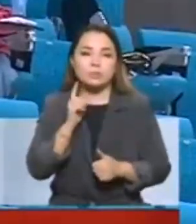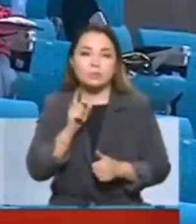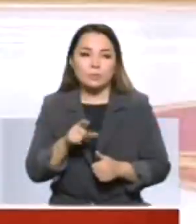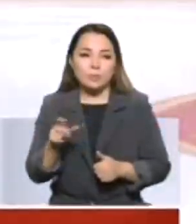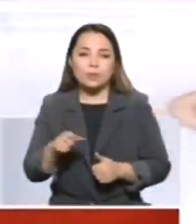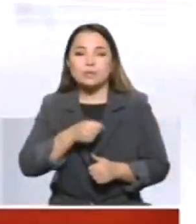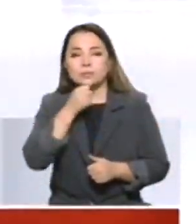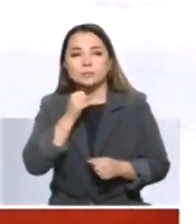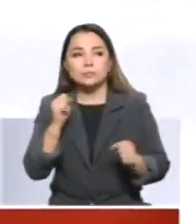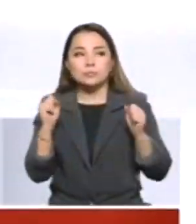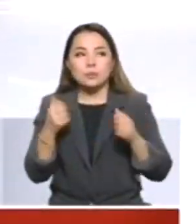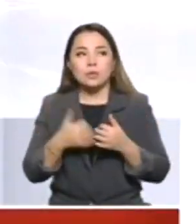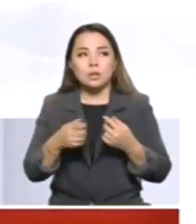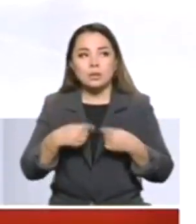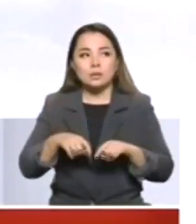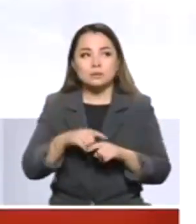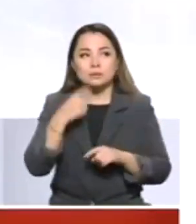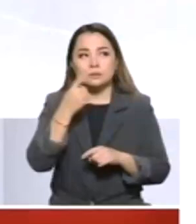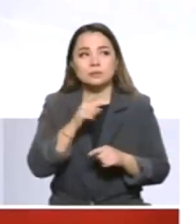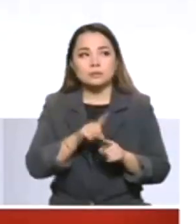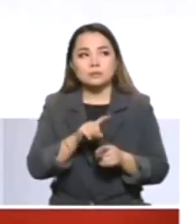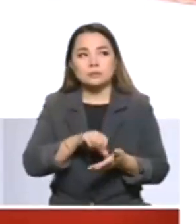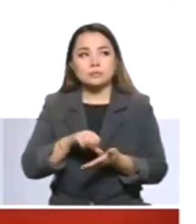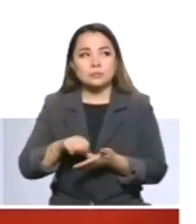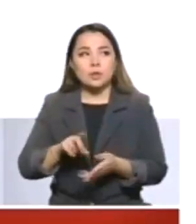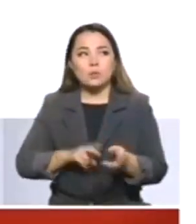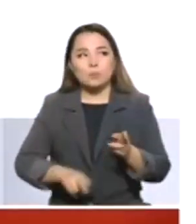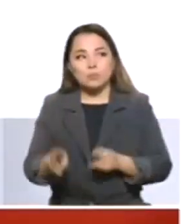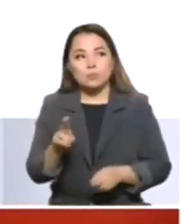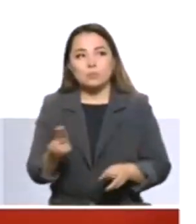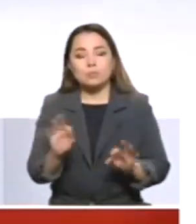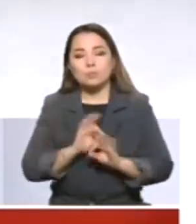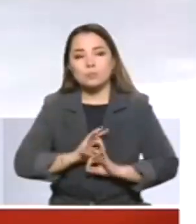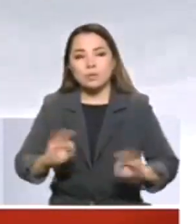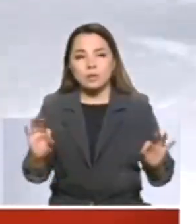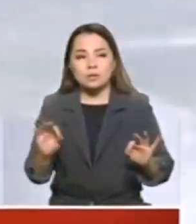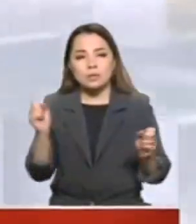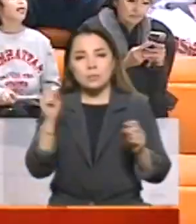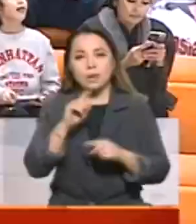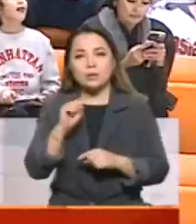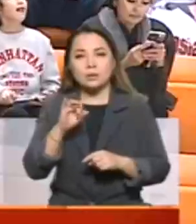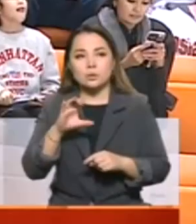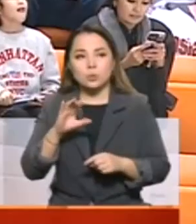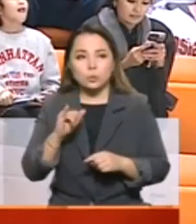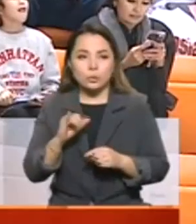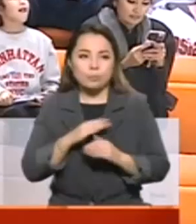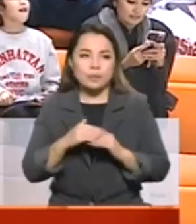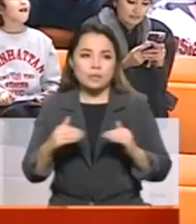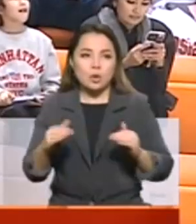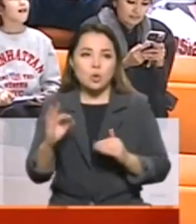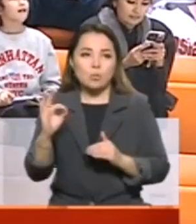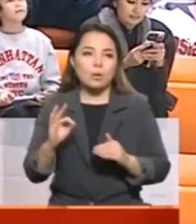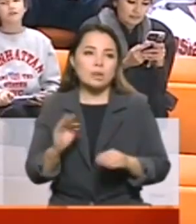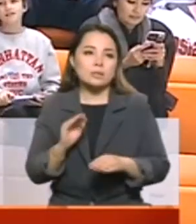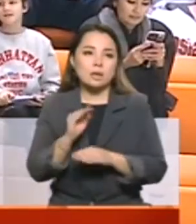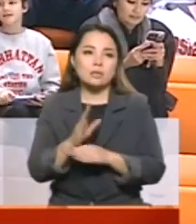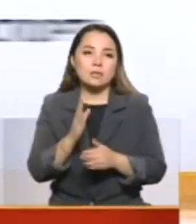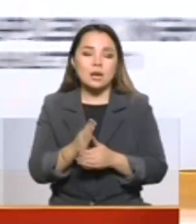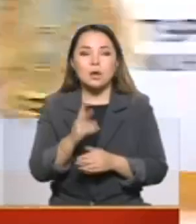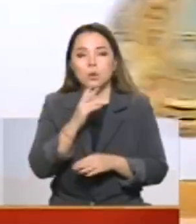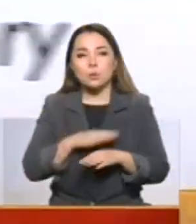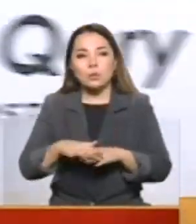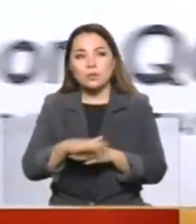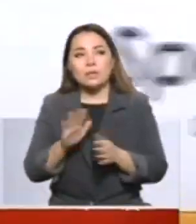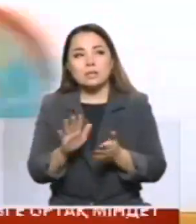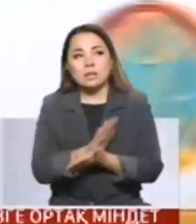мен ересек спортшылар арасында жекелей сын мен мұзда билеуден үздіктер анықталып, ICU рейтингінің ұпайлары үлестіріледі. Көрермендер